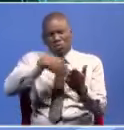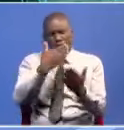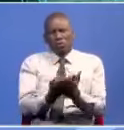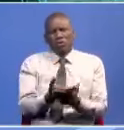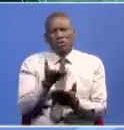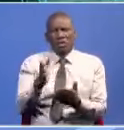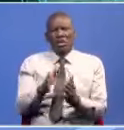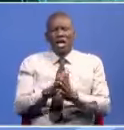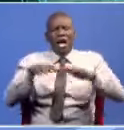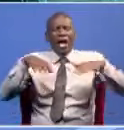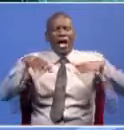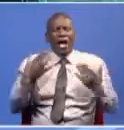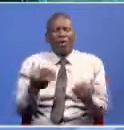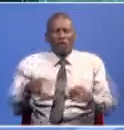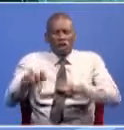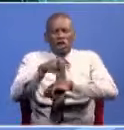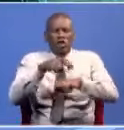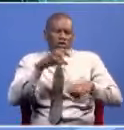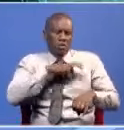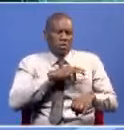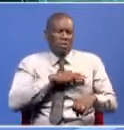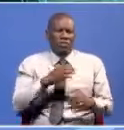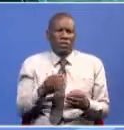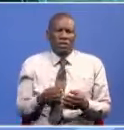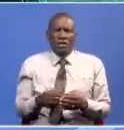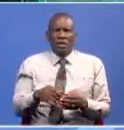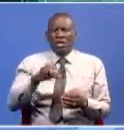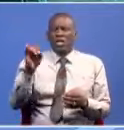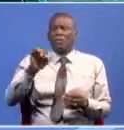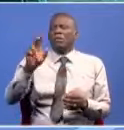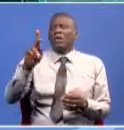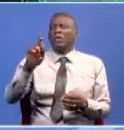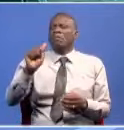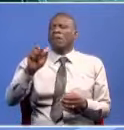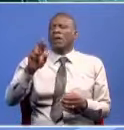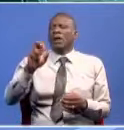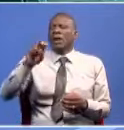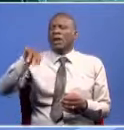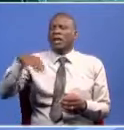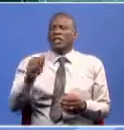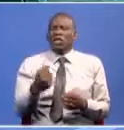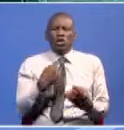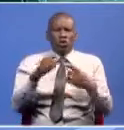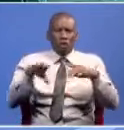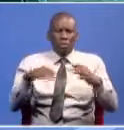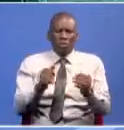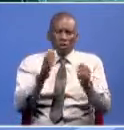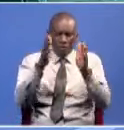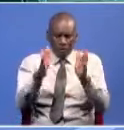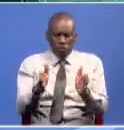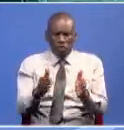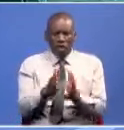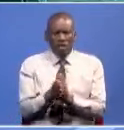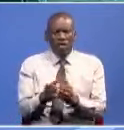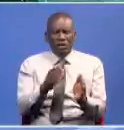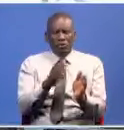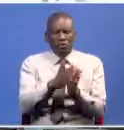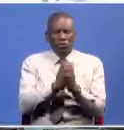na jinsi ambavyo taifa litafaidika zaidi. Ibrahim Karanja alizungumza na mmoja wao na kuandaa taarifa ifuatayo.